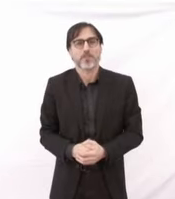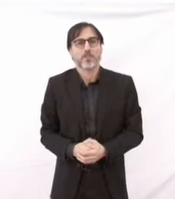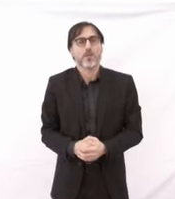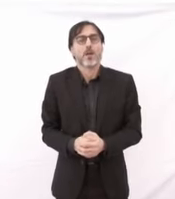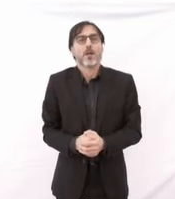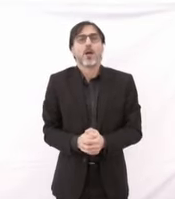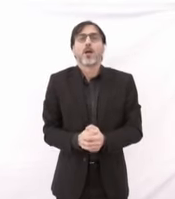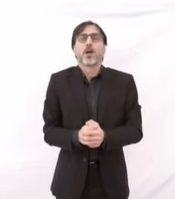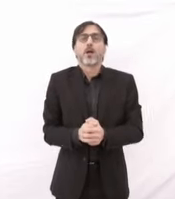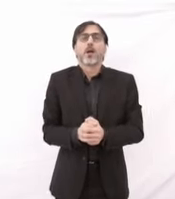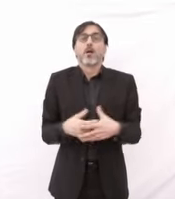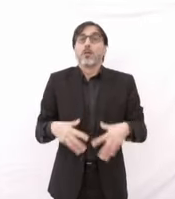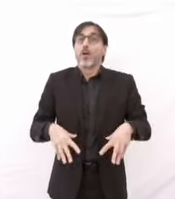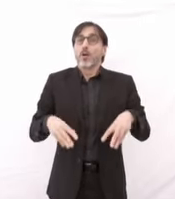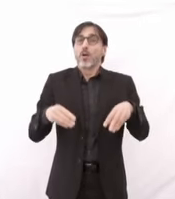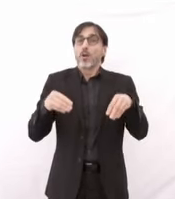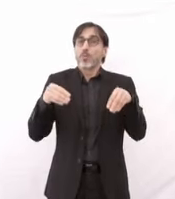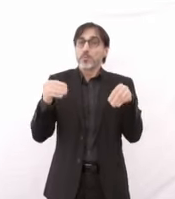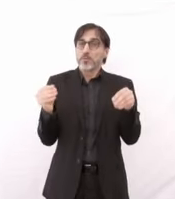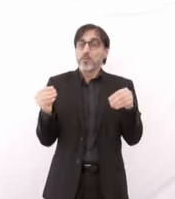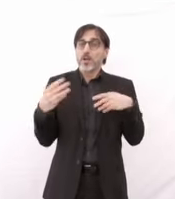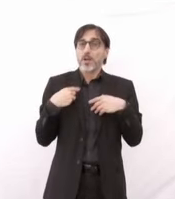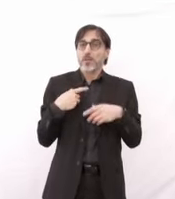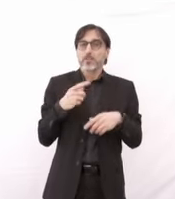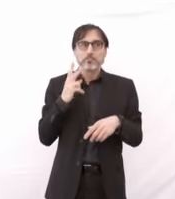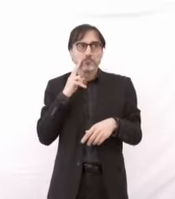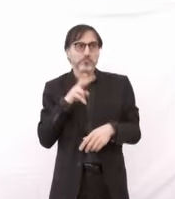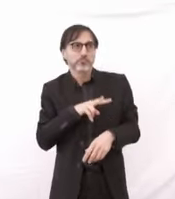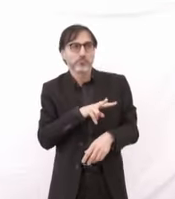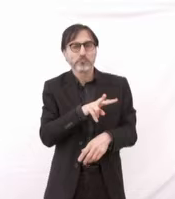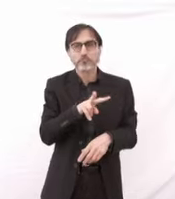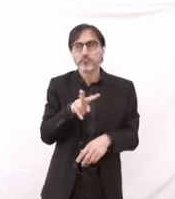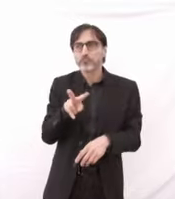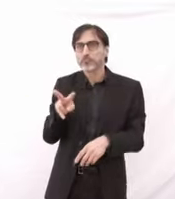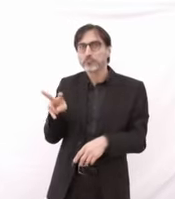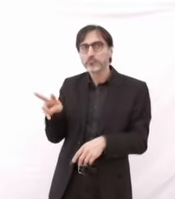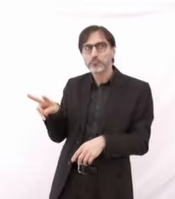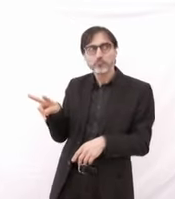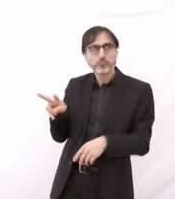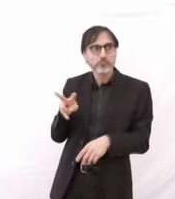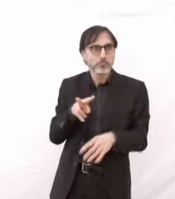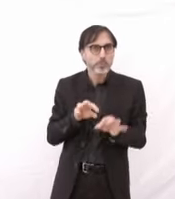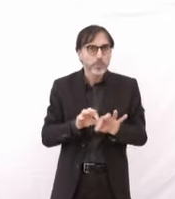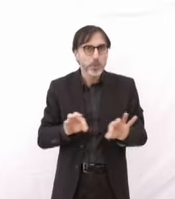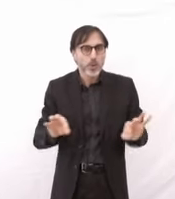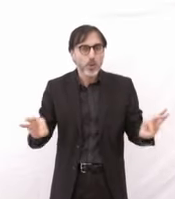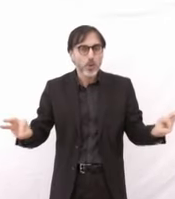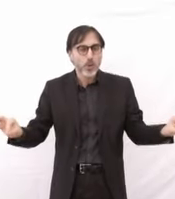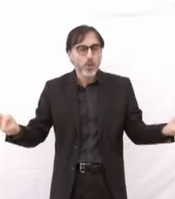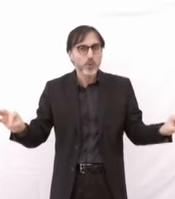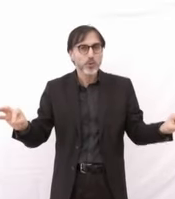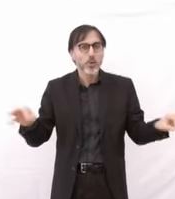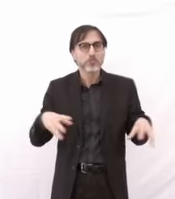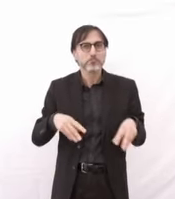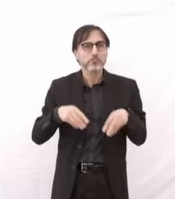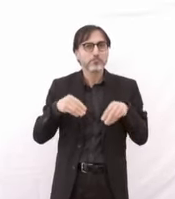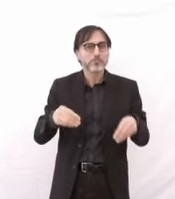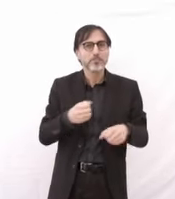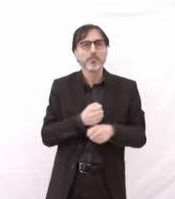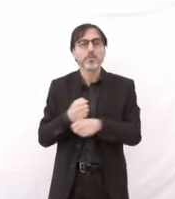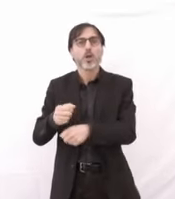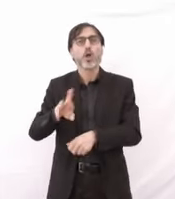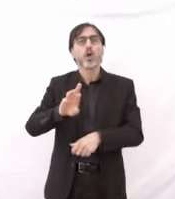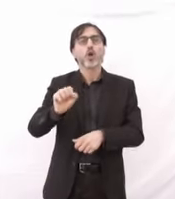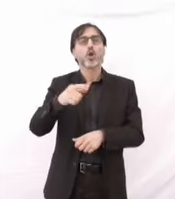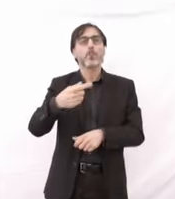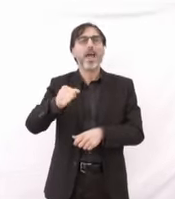passerei la parola, mi guardo attorno per vedere se ci siamo, passerei la parola a Roberto